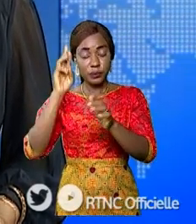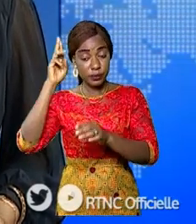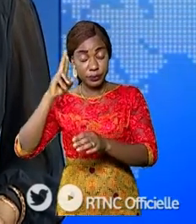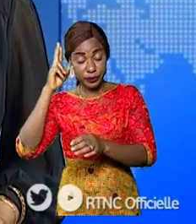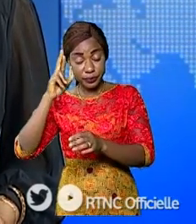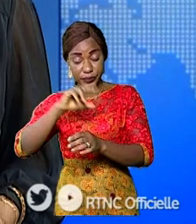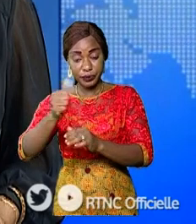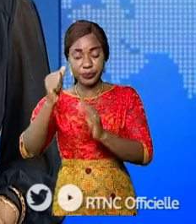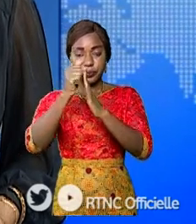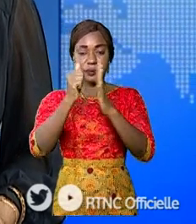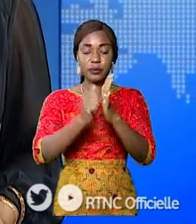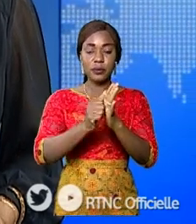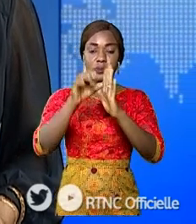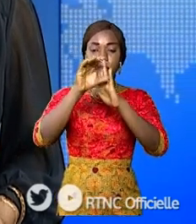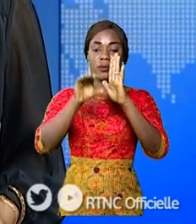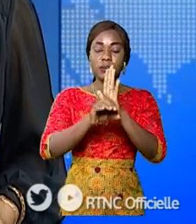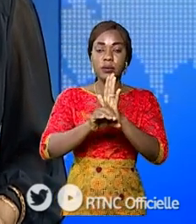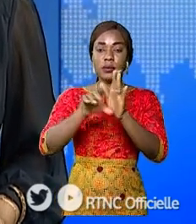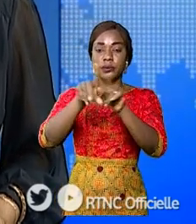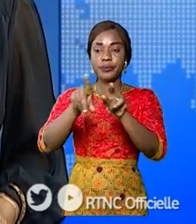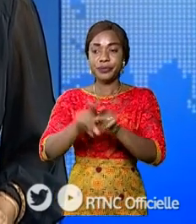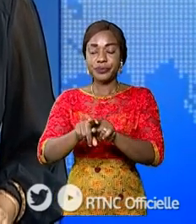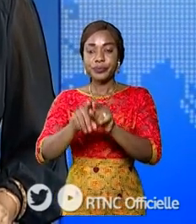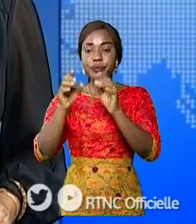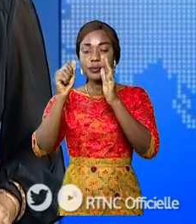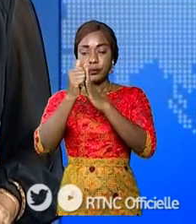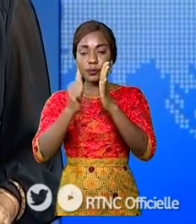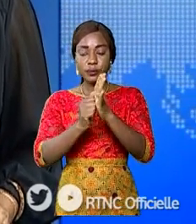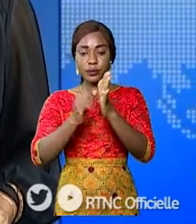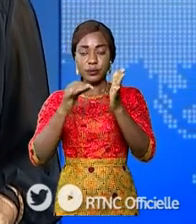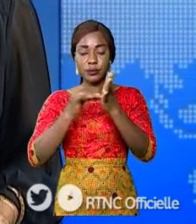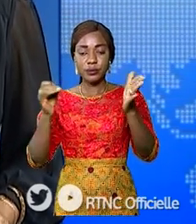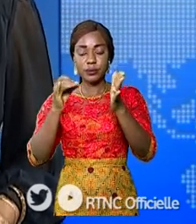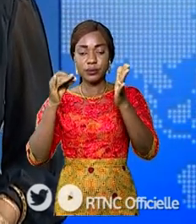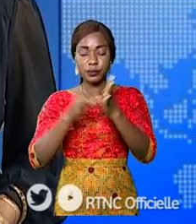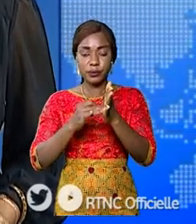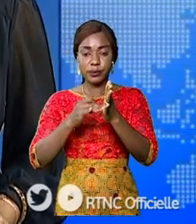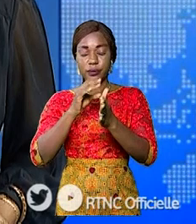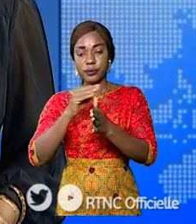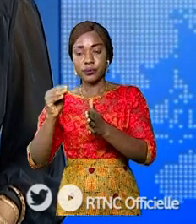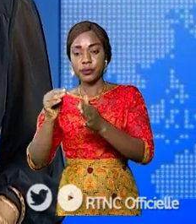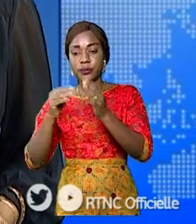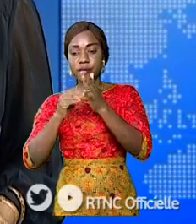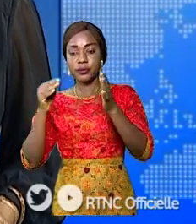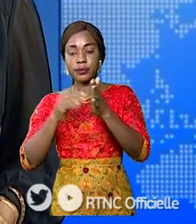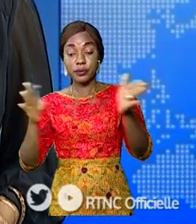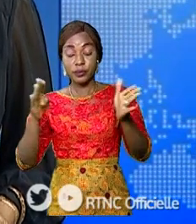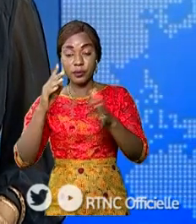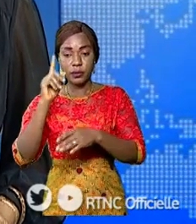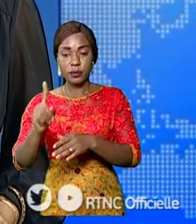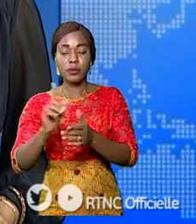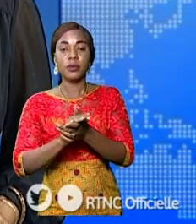certains articles de la constitution, spécialement ses articles 69, 79 et 81, vu la loi numéro